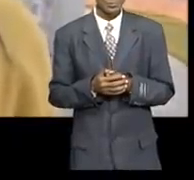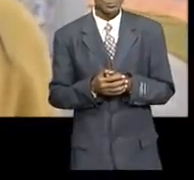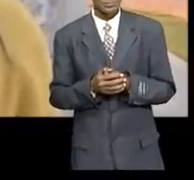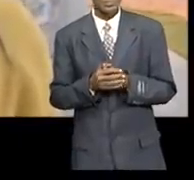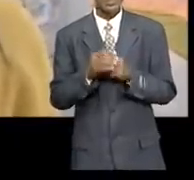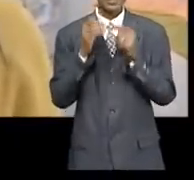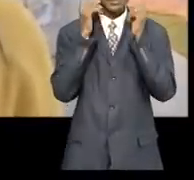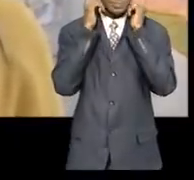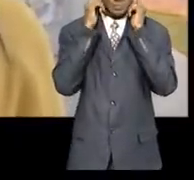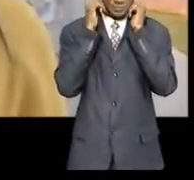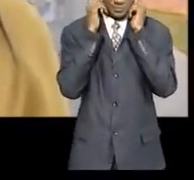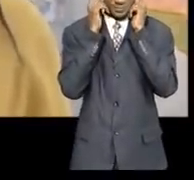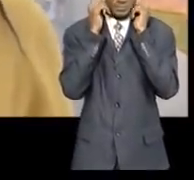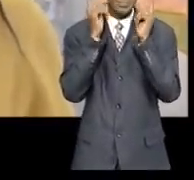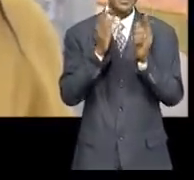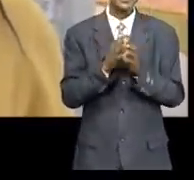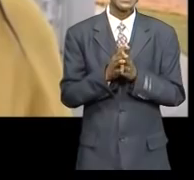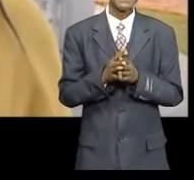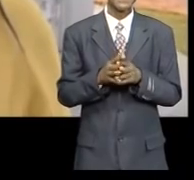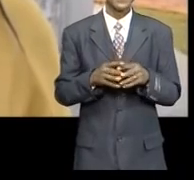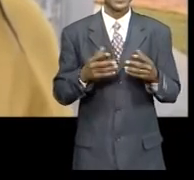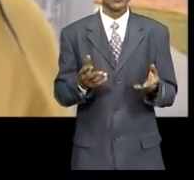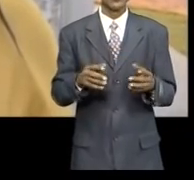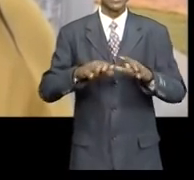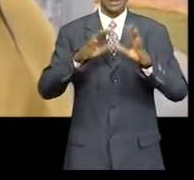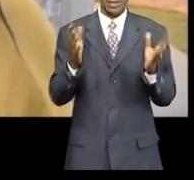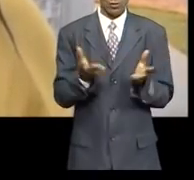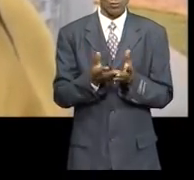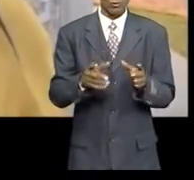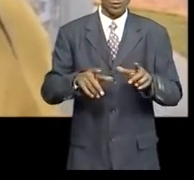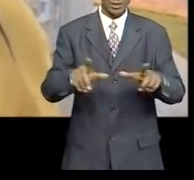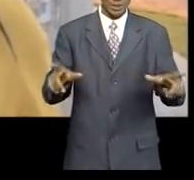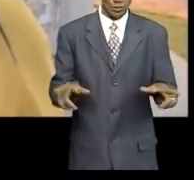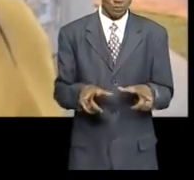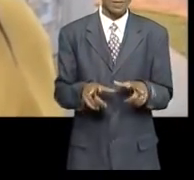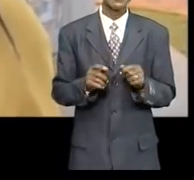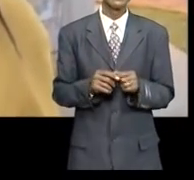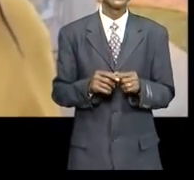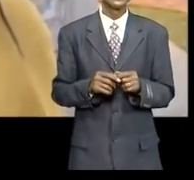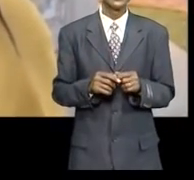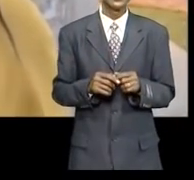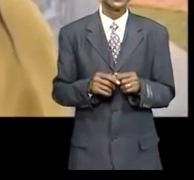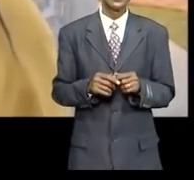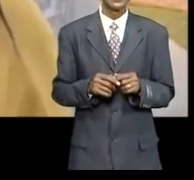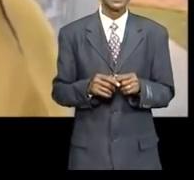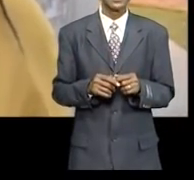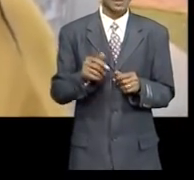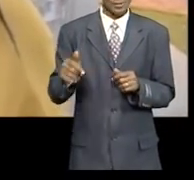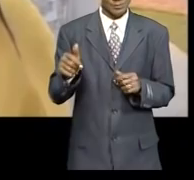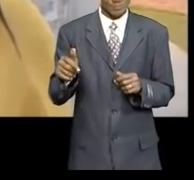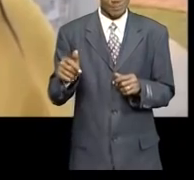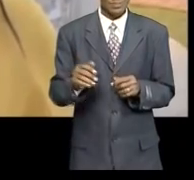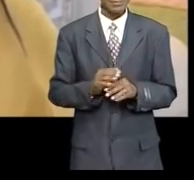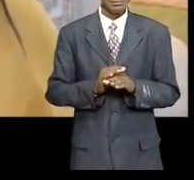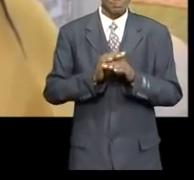été bien reçus en province. La communauté locale a accepté, a adopté le document.